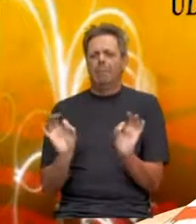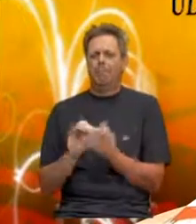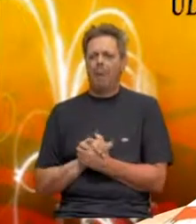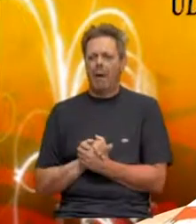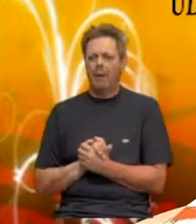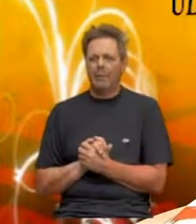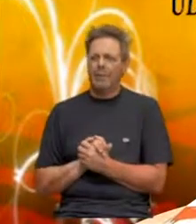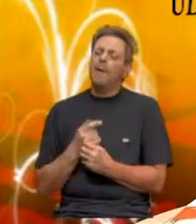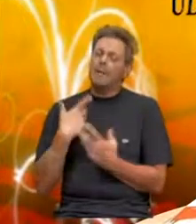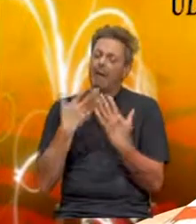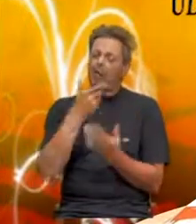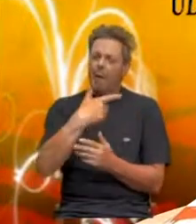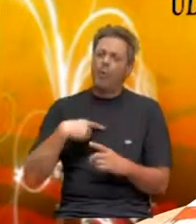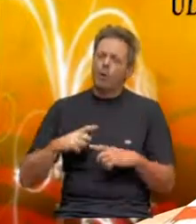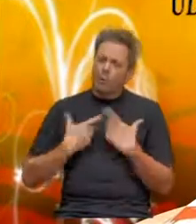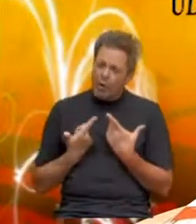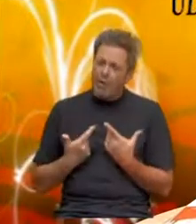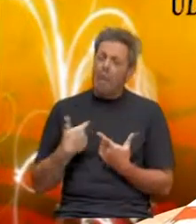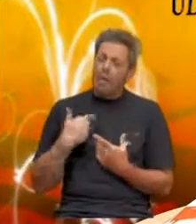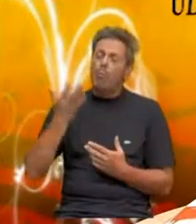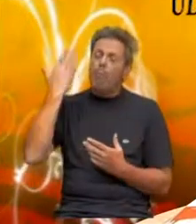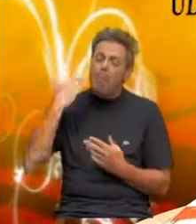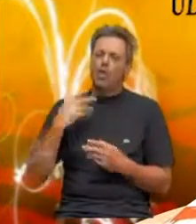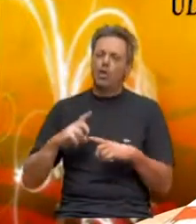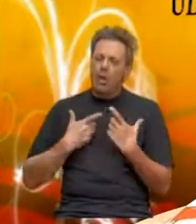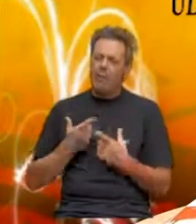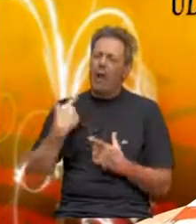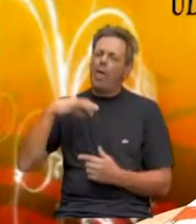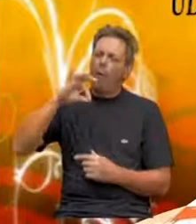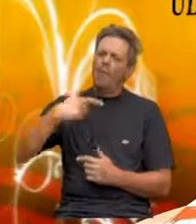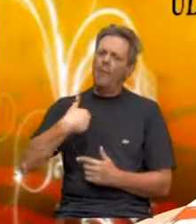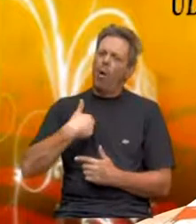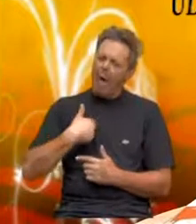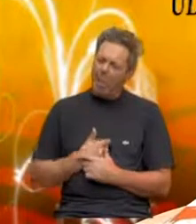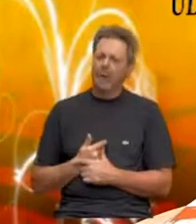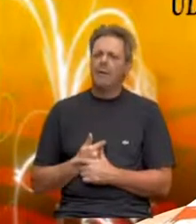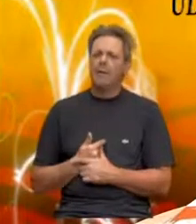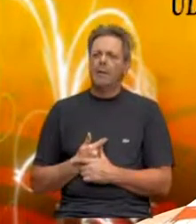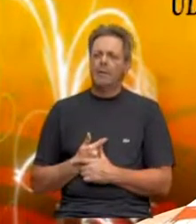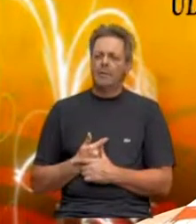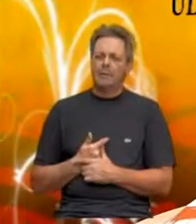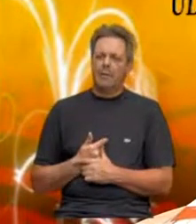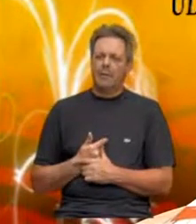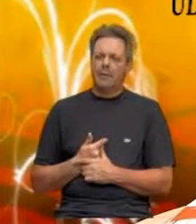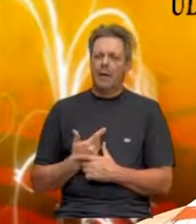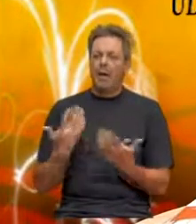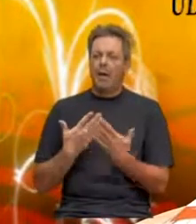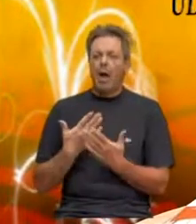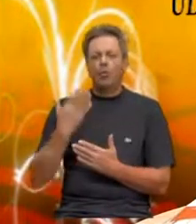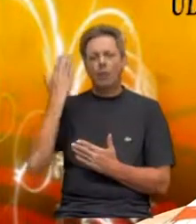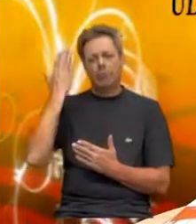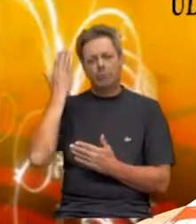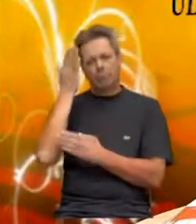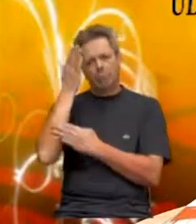mi ostajemo živi i mi ćemo vjerojatno biti živi, ali puno ovisi i o nama, dragi gledatelji, o nama kako će biti naš